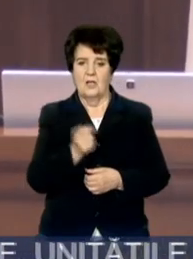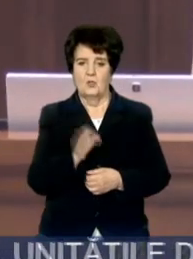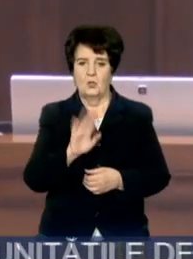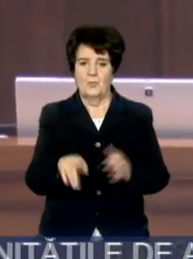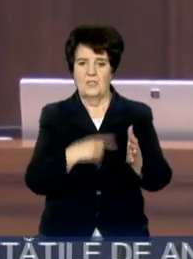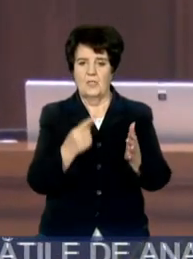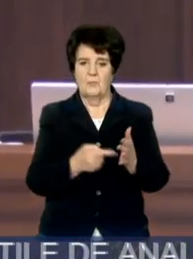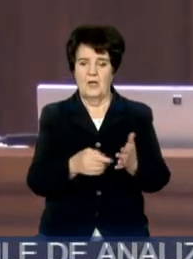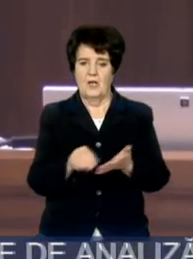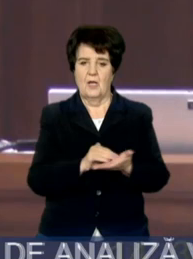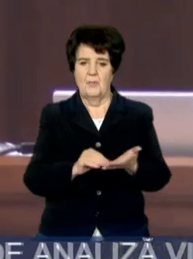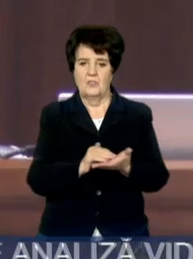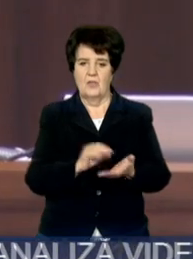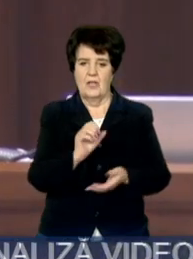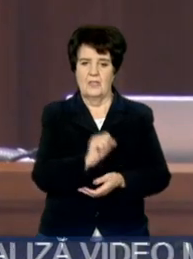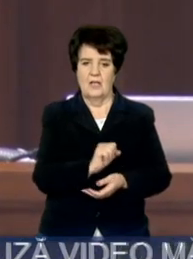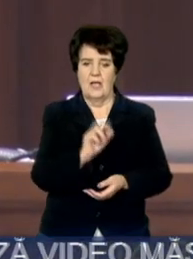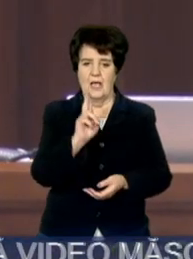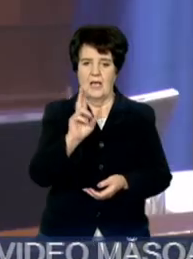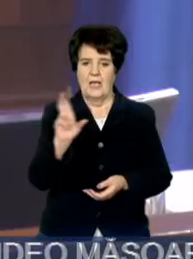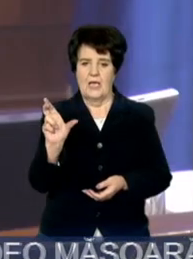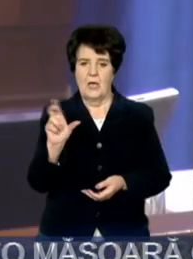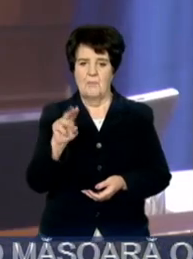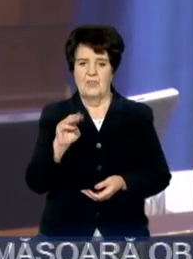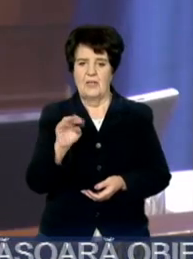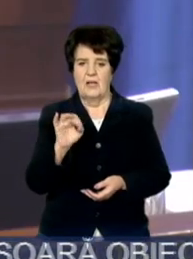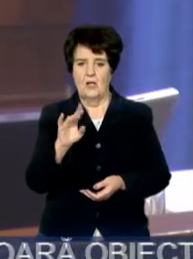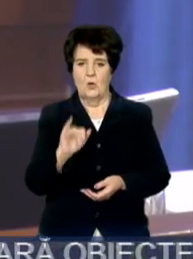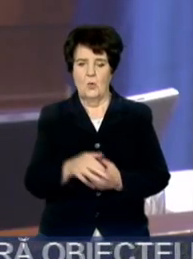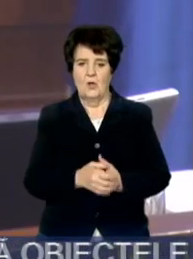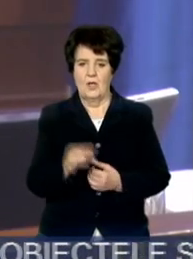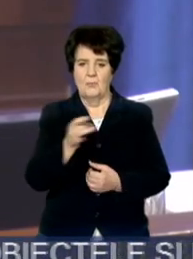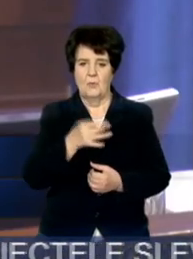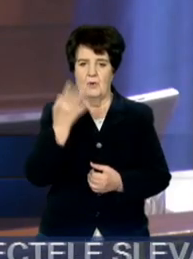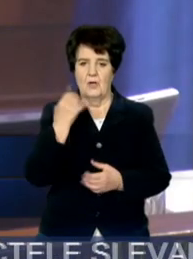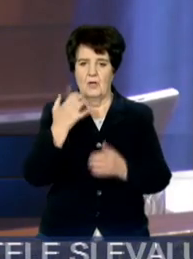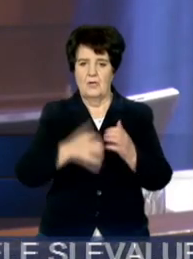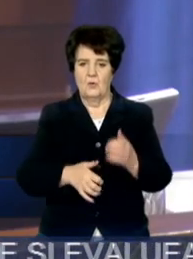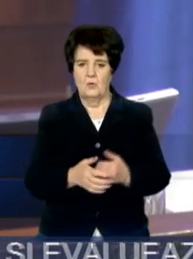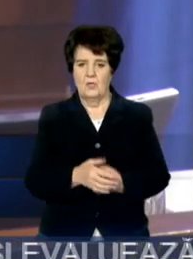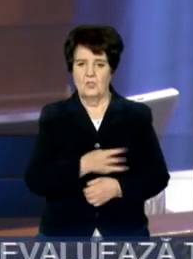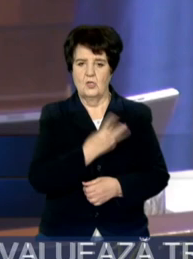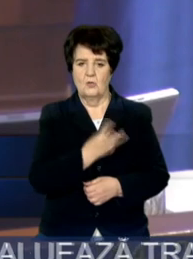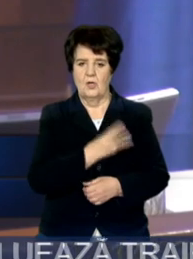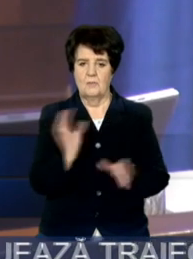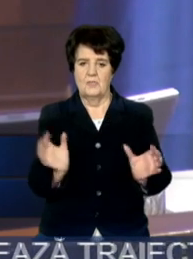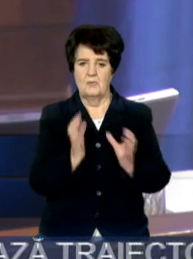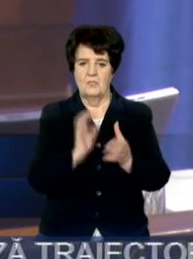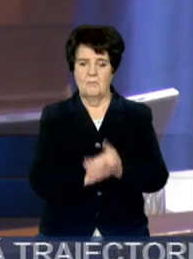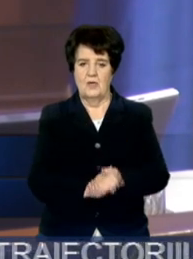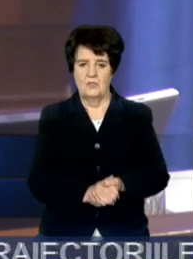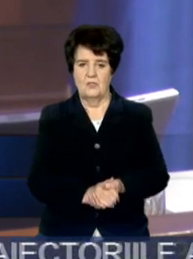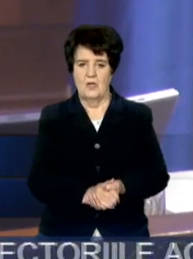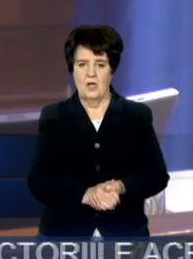întrebarea a fost repetată și de Adrian Pieptănaru de la pas Republica Moldova este o țară neutră și Noi dorim să păstrăm pace în țara noastră